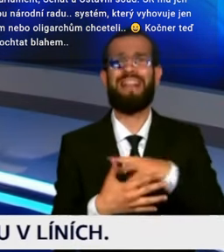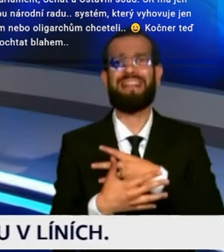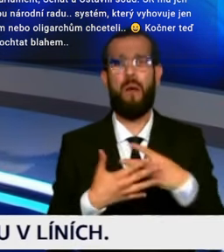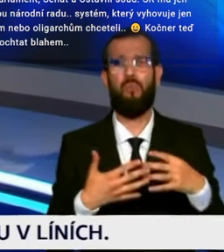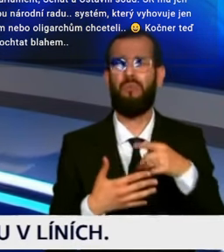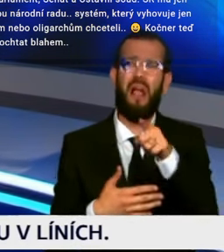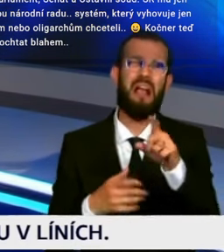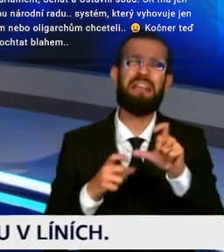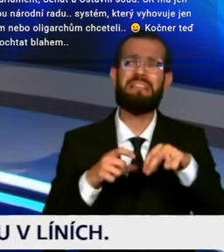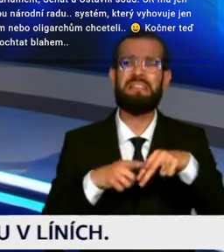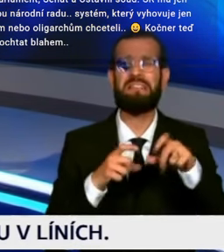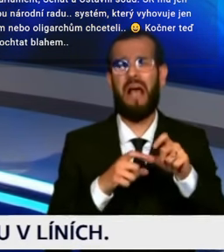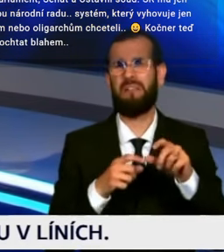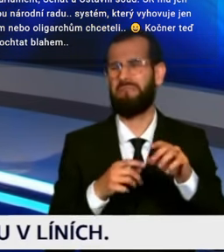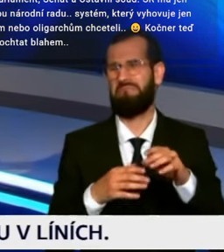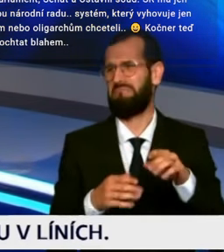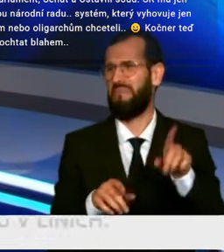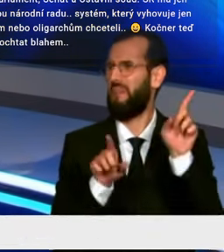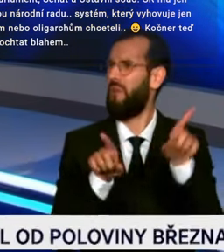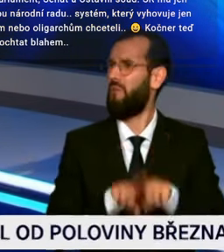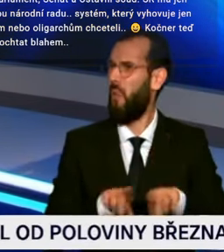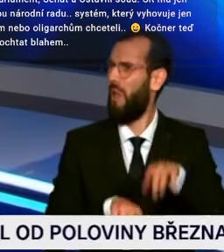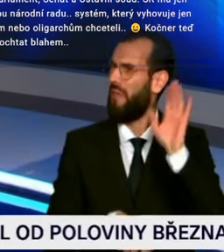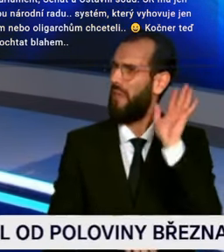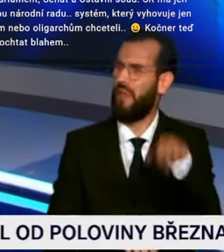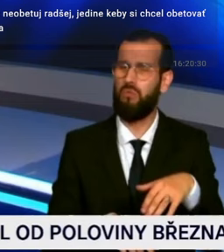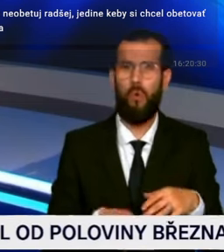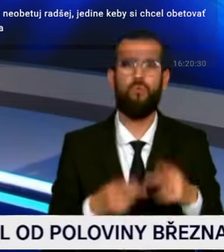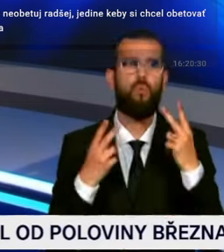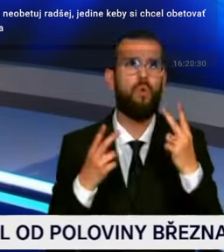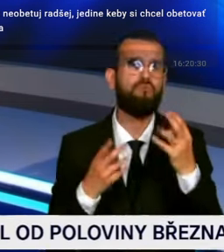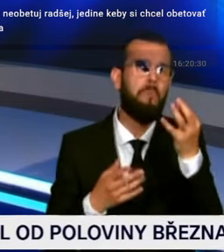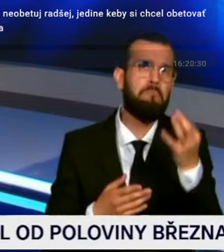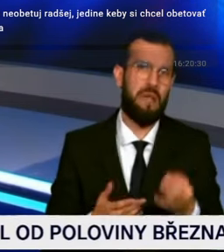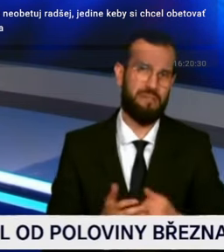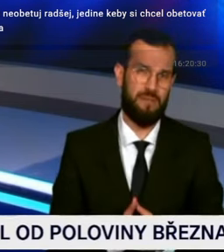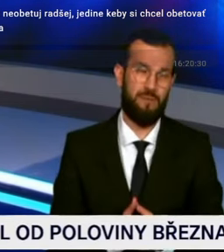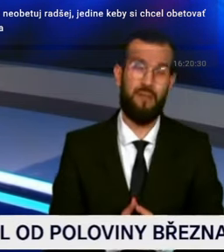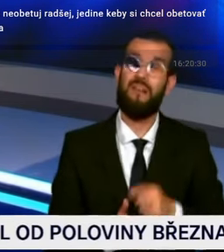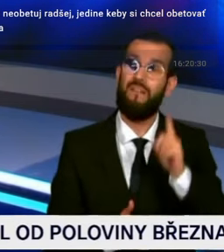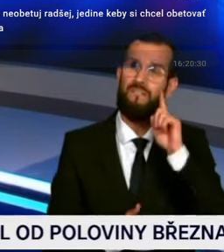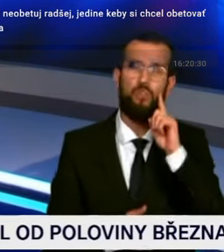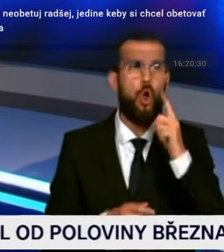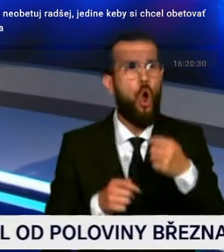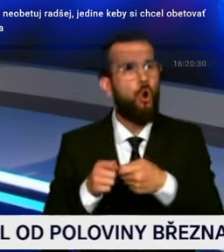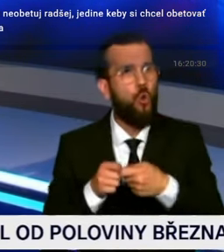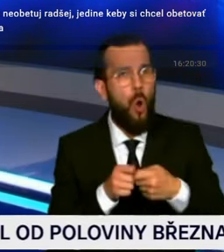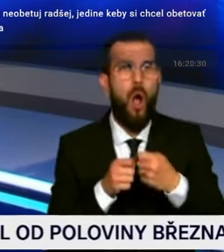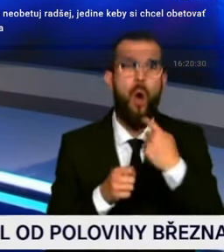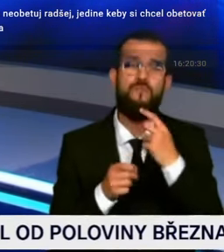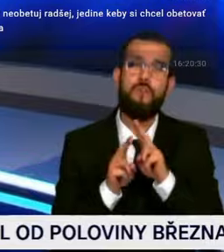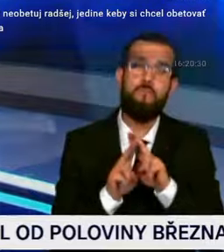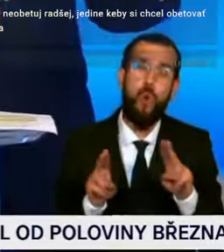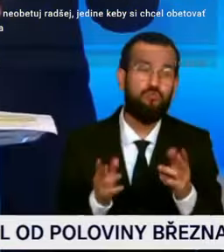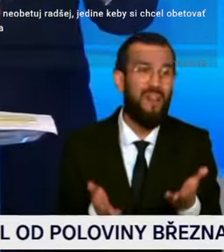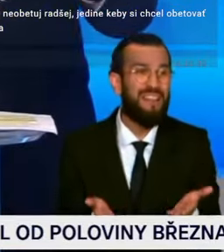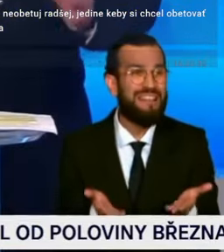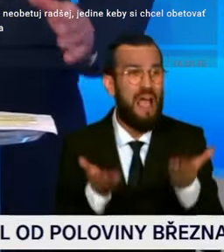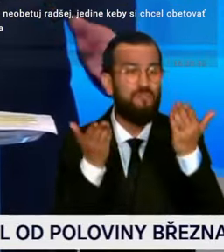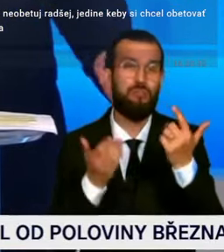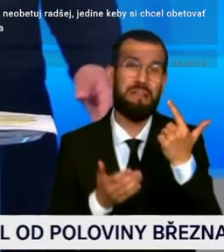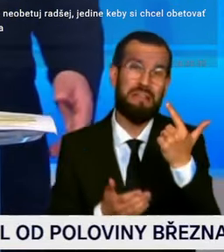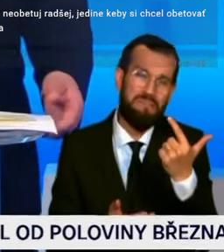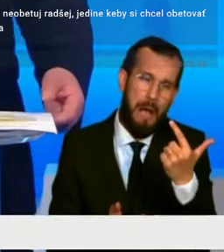jedno im len nech sedia percent môžete dementovať informácie o tom že na ministerstve financií alebo v koalícii sa hovorí o možnom zvýšení DPH na D alebo